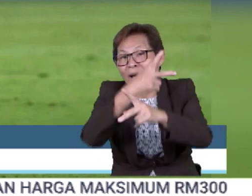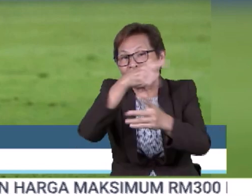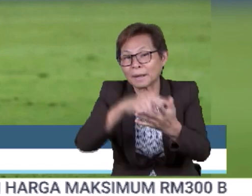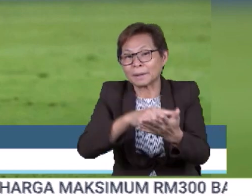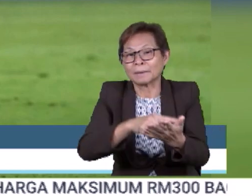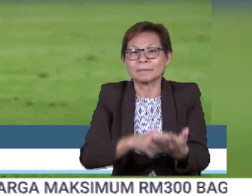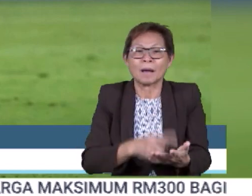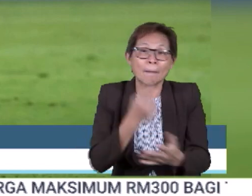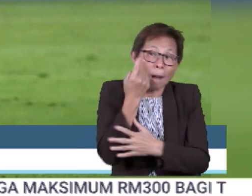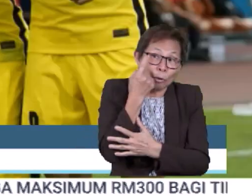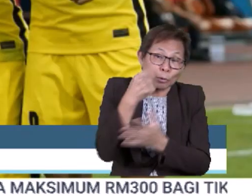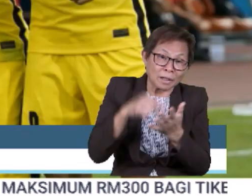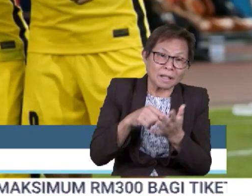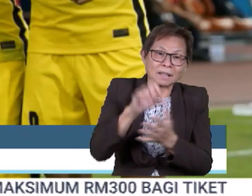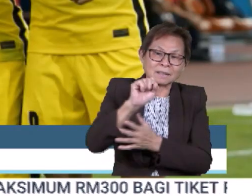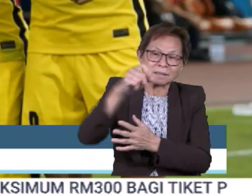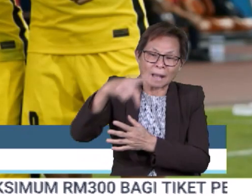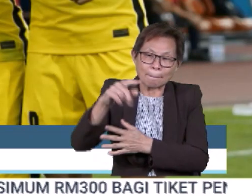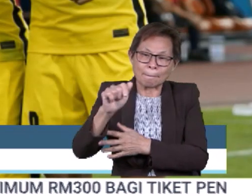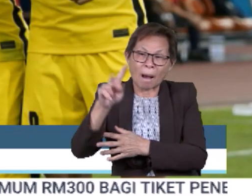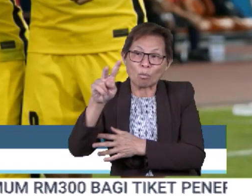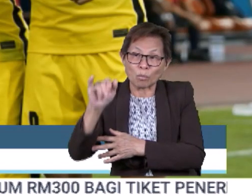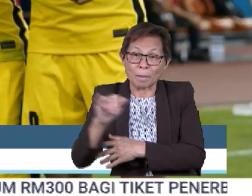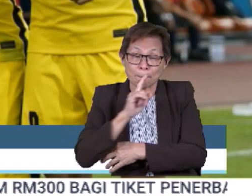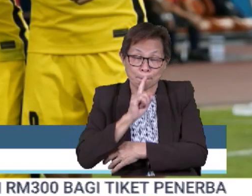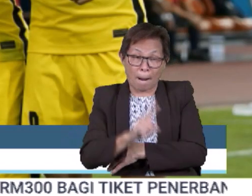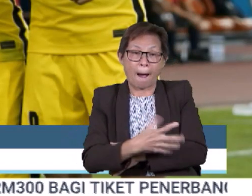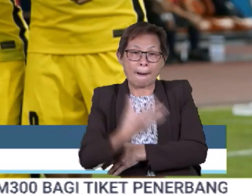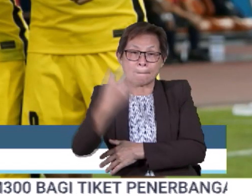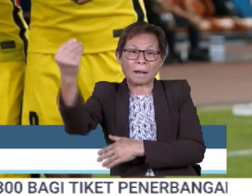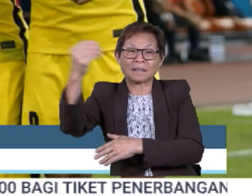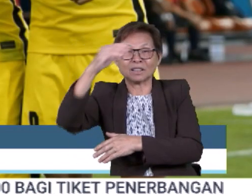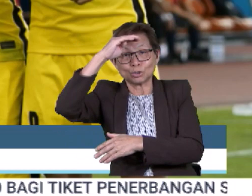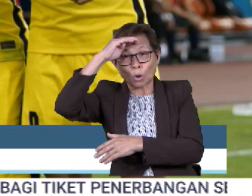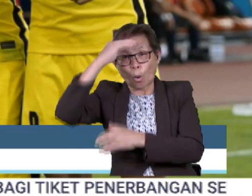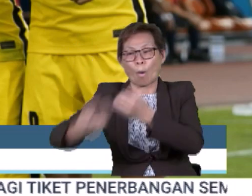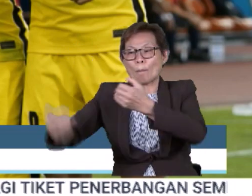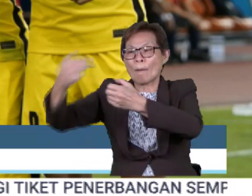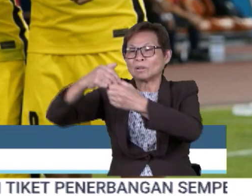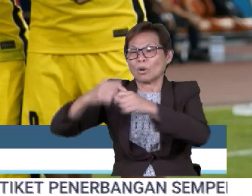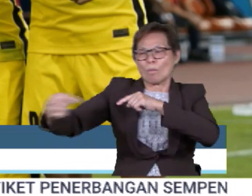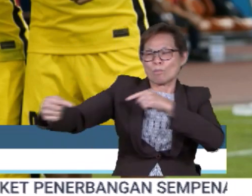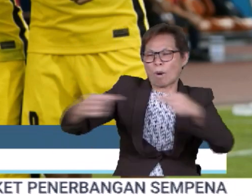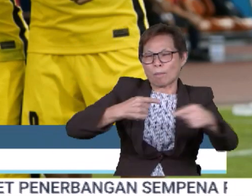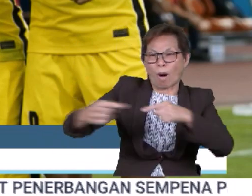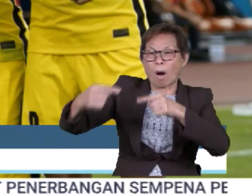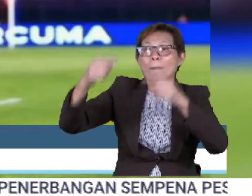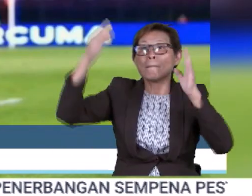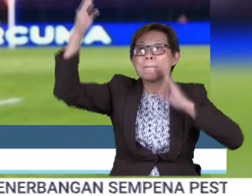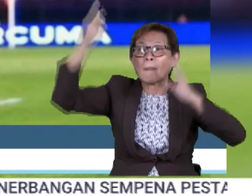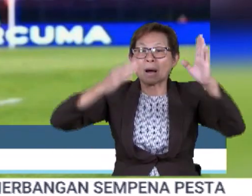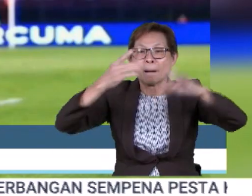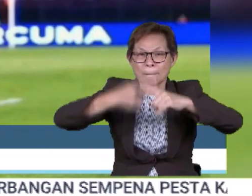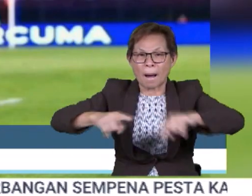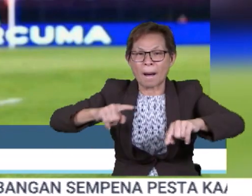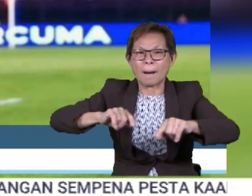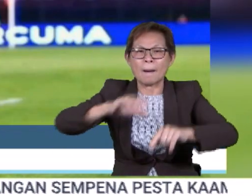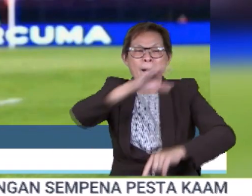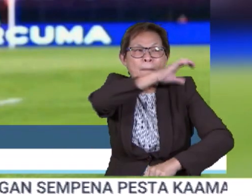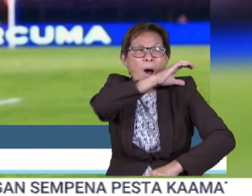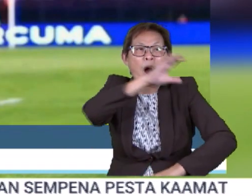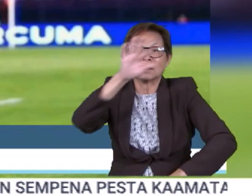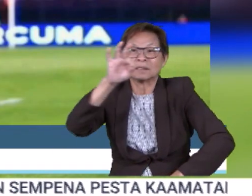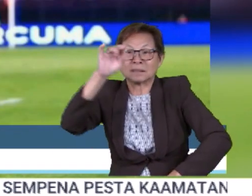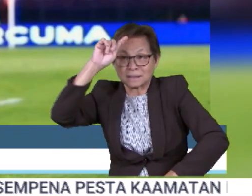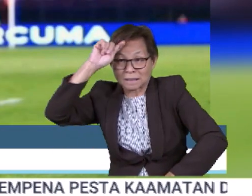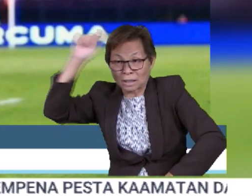terbaru itu menyaksikan Safawi sudah pasti akan pulang ke pangkuan jditi beraksi dalam Liga Malaysia namun pengendali Trenggalek